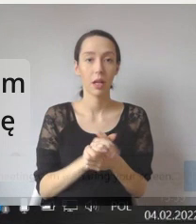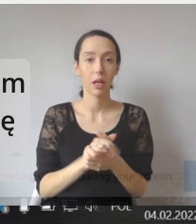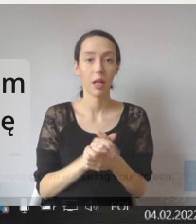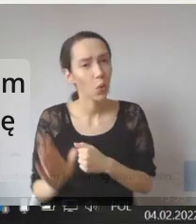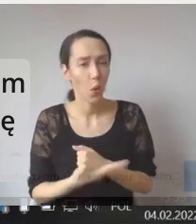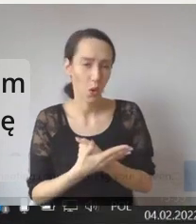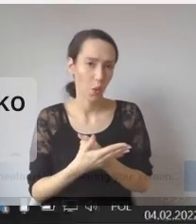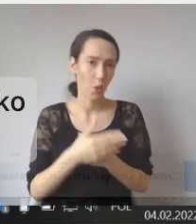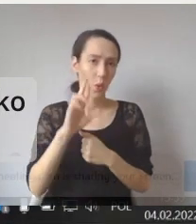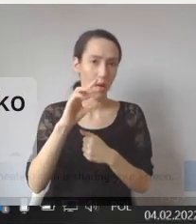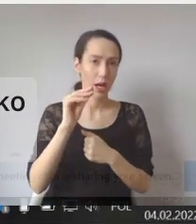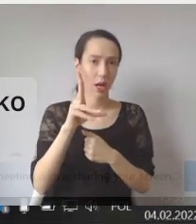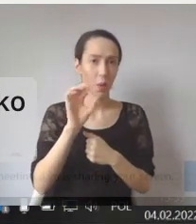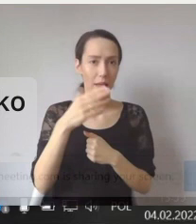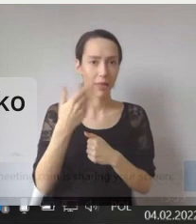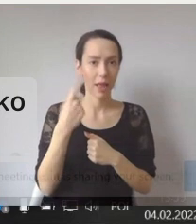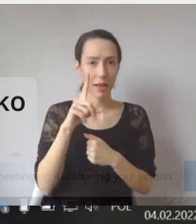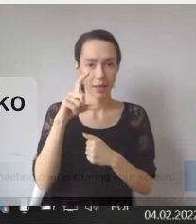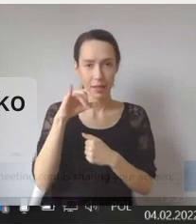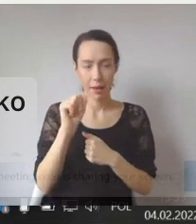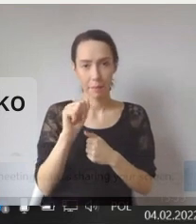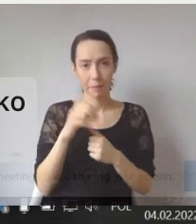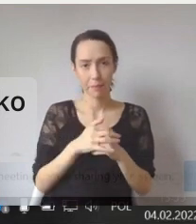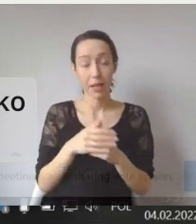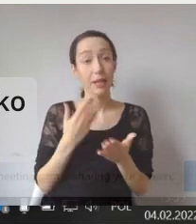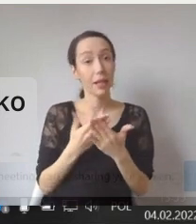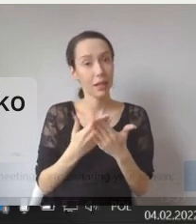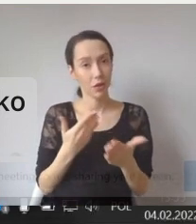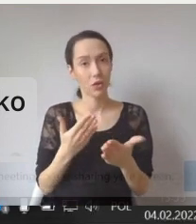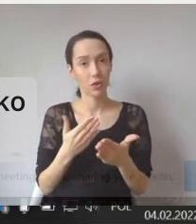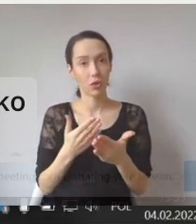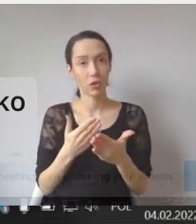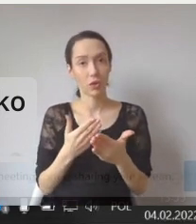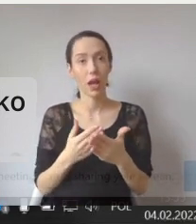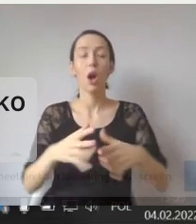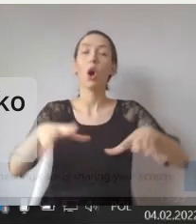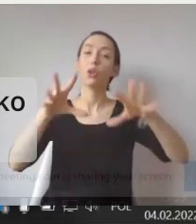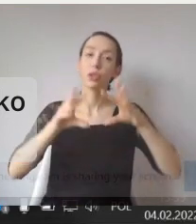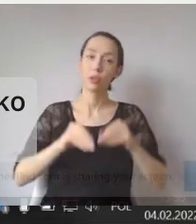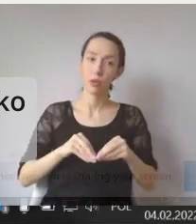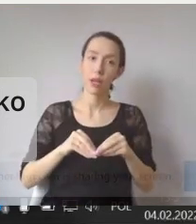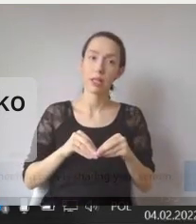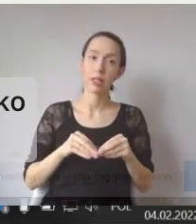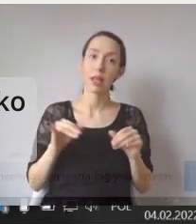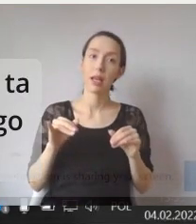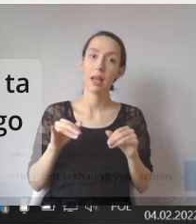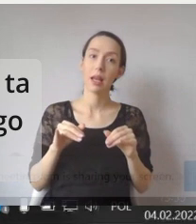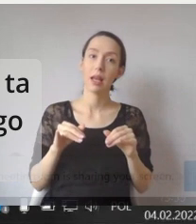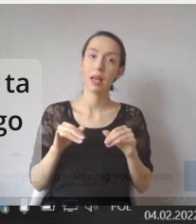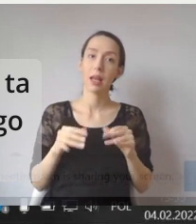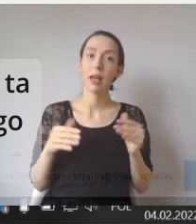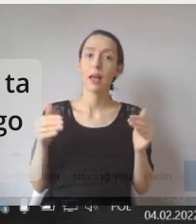Waszym profilu. Dlatego, że te rekomendacje otrzymujecie z powrotem jako wiadomości i